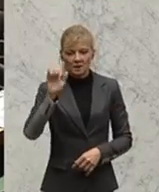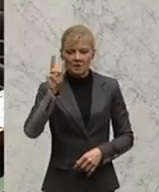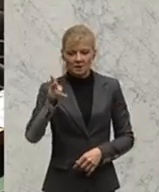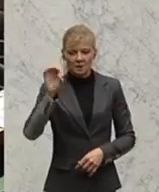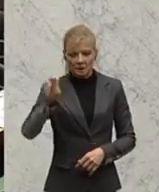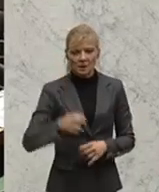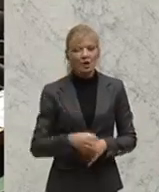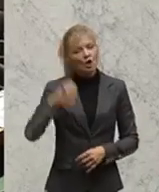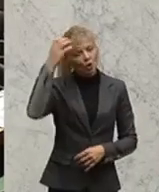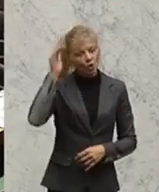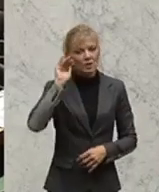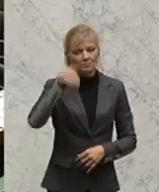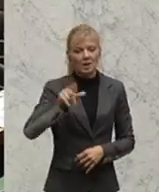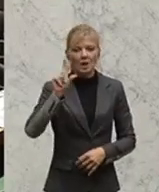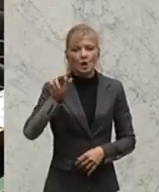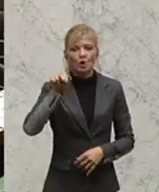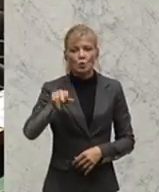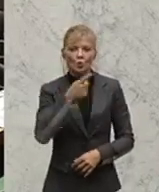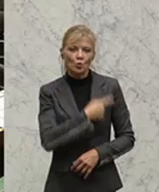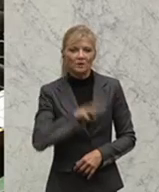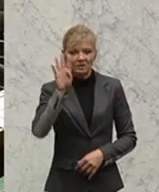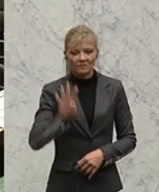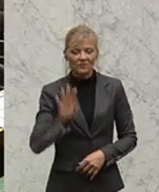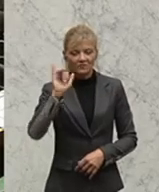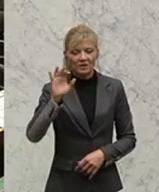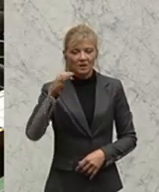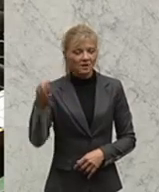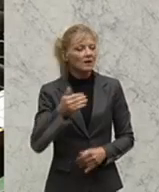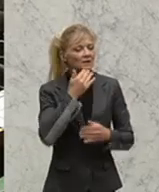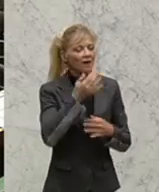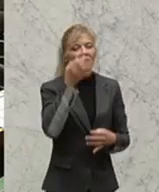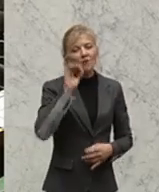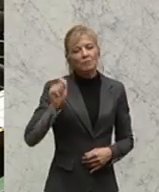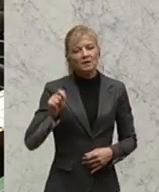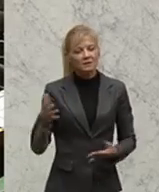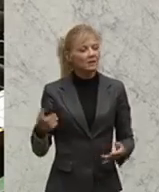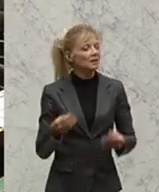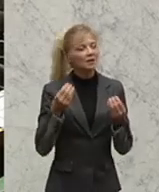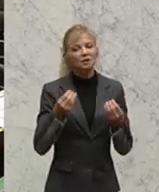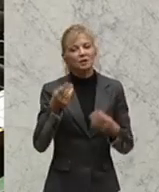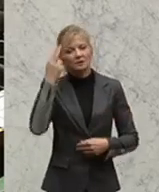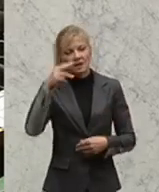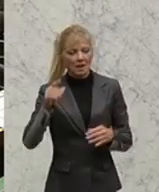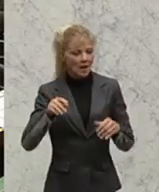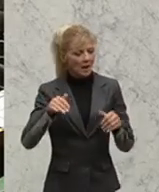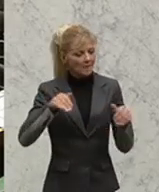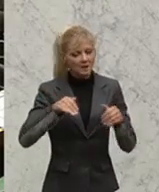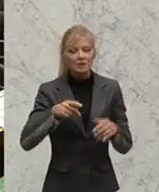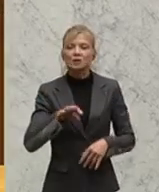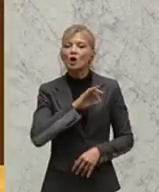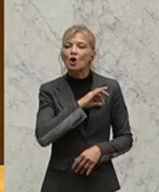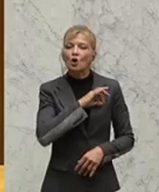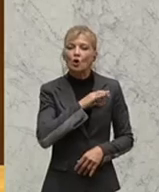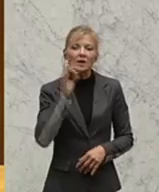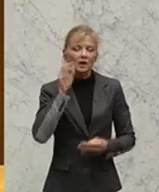Danke, Frau Präsidentin, geschätzte Frau Ministerin, geschätzter Herr Minister, geschätzte Kolleginnen und Kollegen. Arbeit, ich denke mir, das ist nach dieser Debatte, die wir